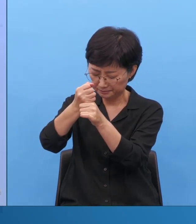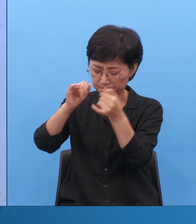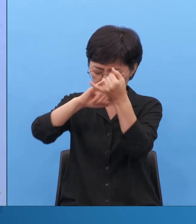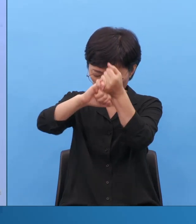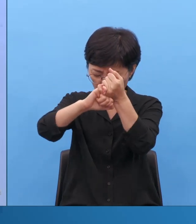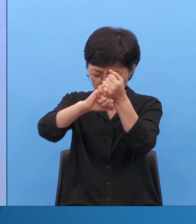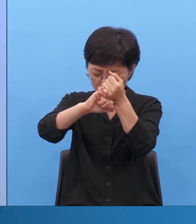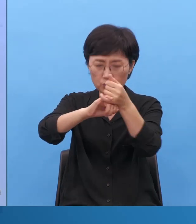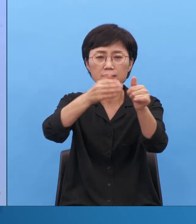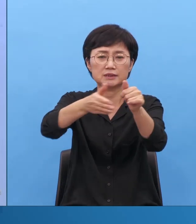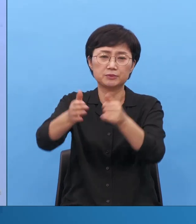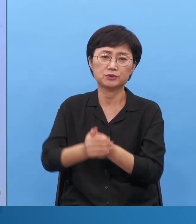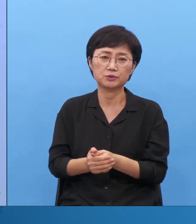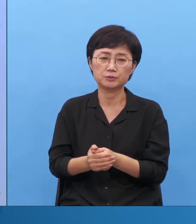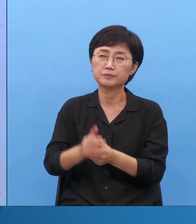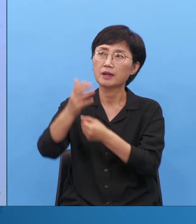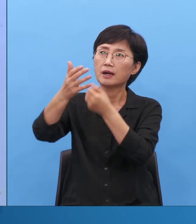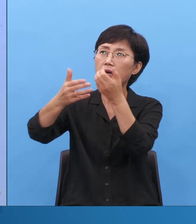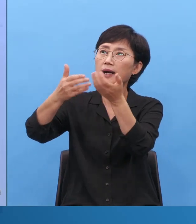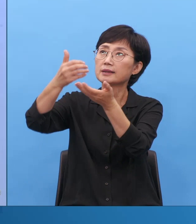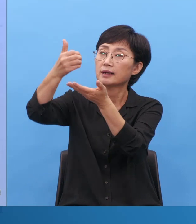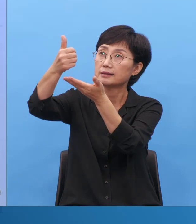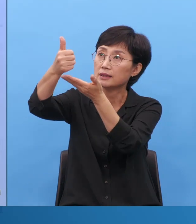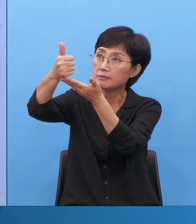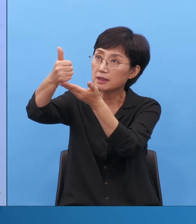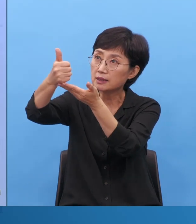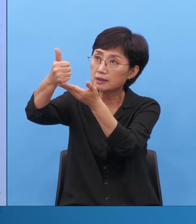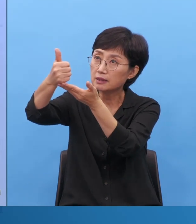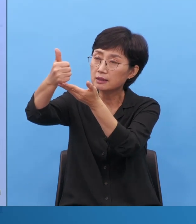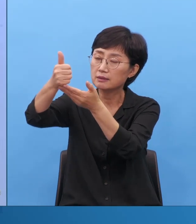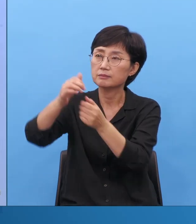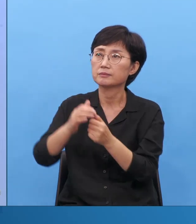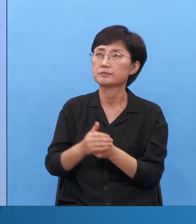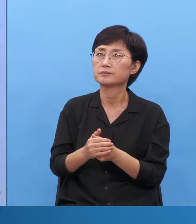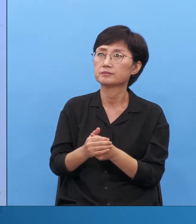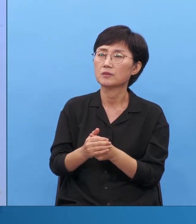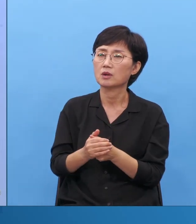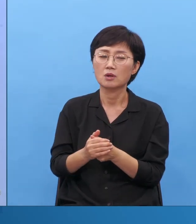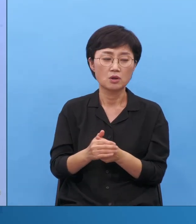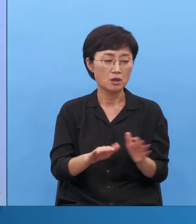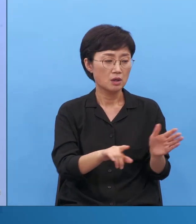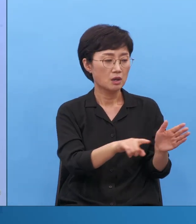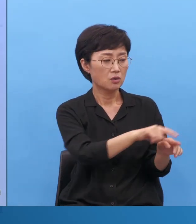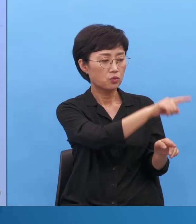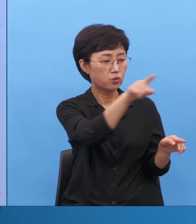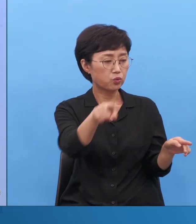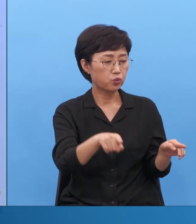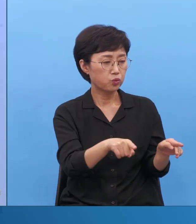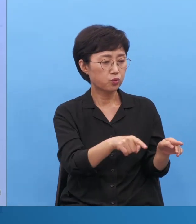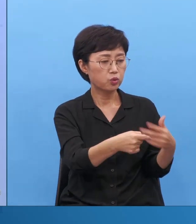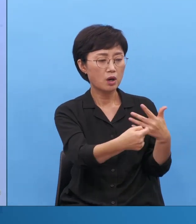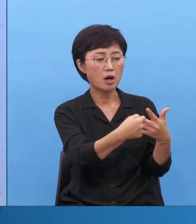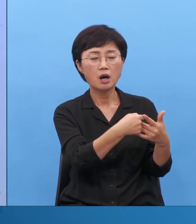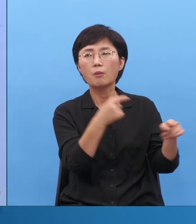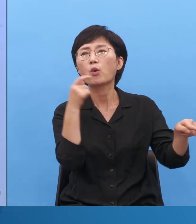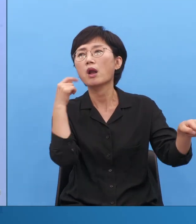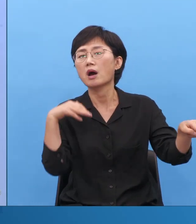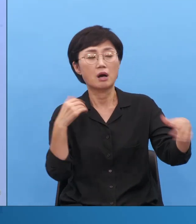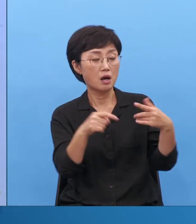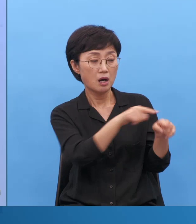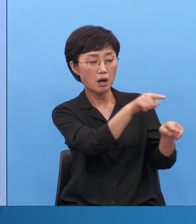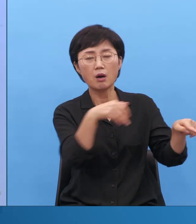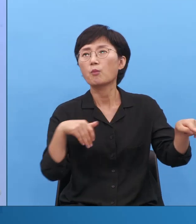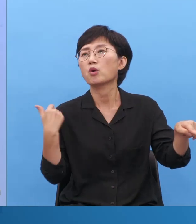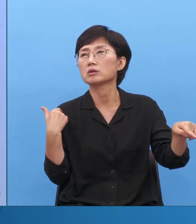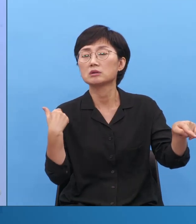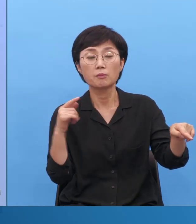covenant. 하나님이 나에게 세상 사람이 알지 못하는 초월적인 은혜를 주시고 That God has given to us this transcending grace that He